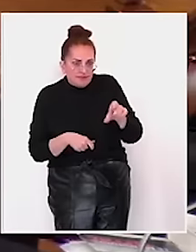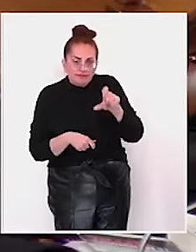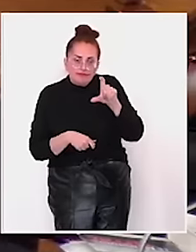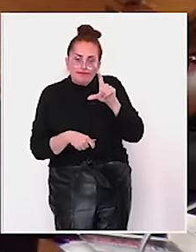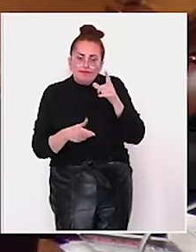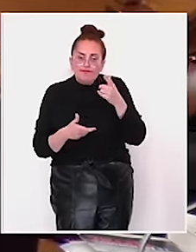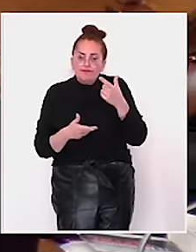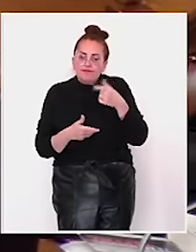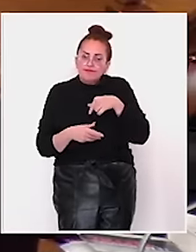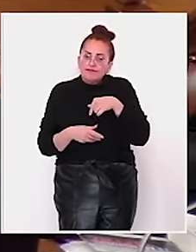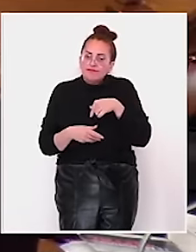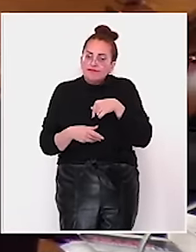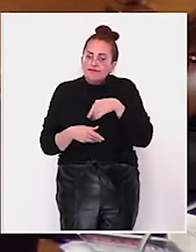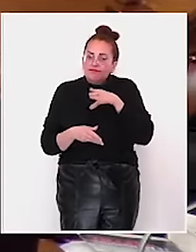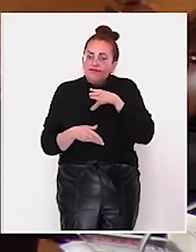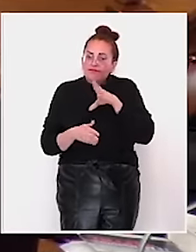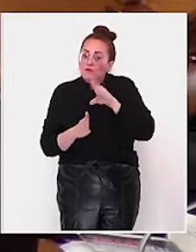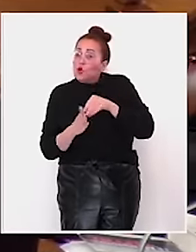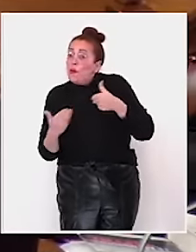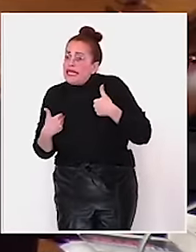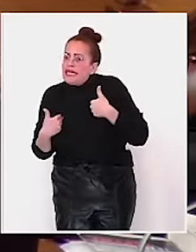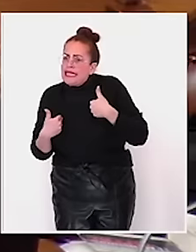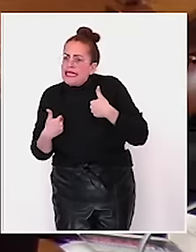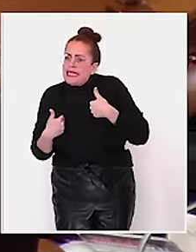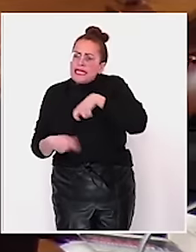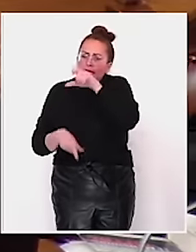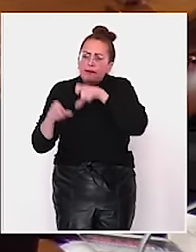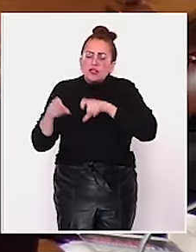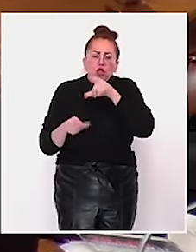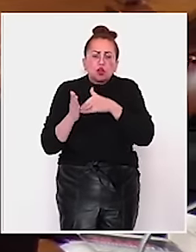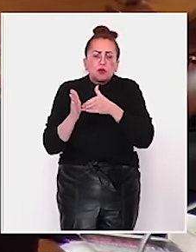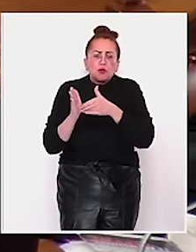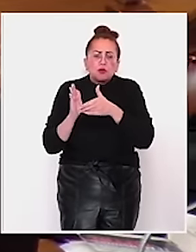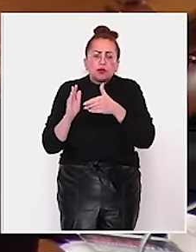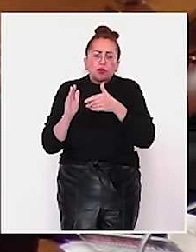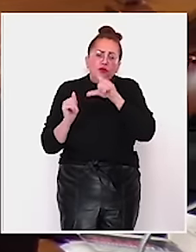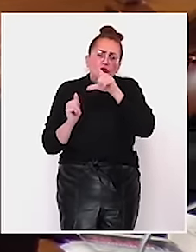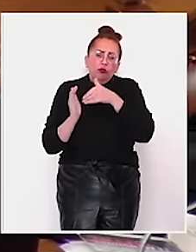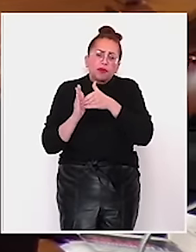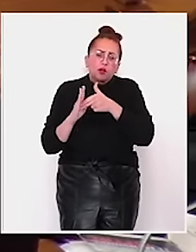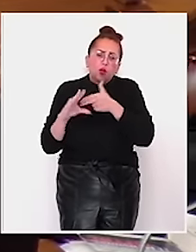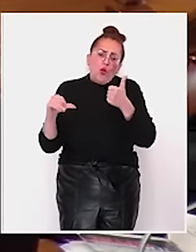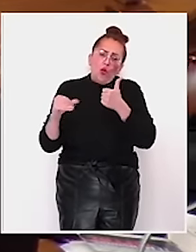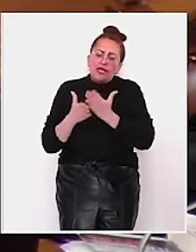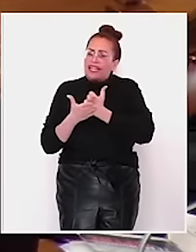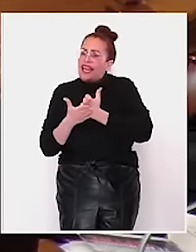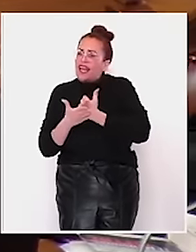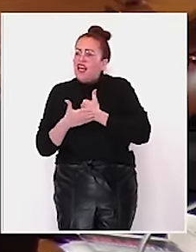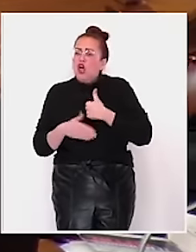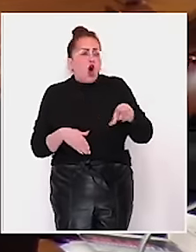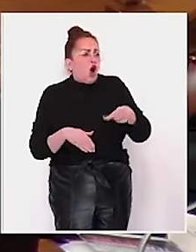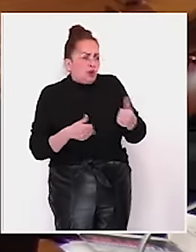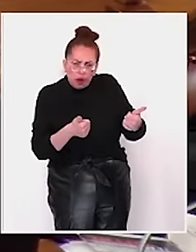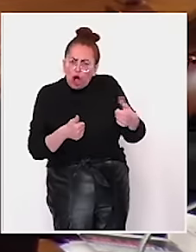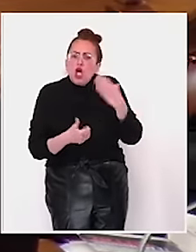euros, on fait partie de ça, enfin mandat confondu et tout ça, qui vont expliquer que c'est bien que des jeunes soient payés 500 euros. Enfin, il y a quelque chose